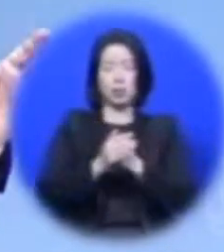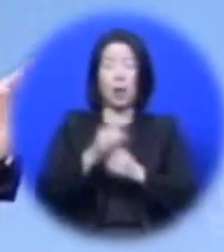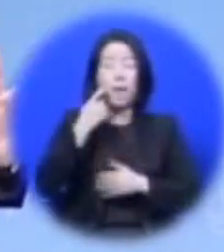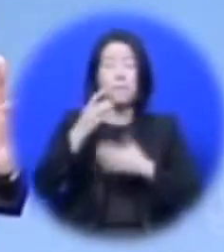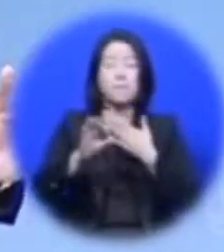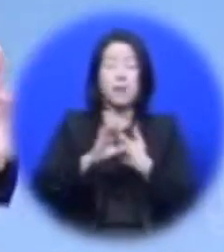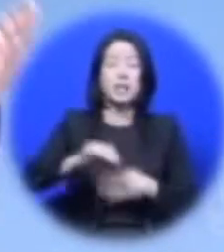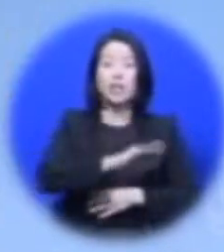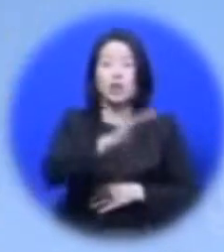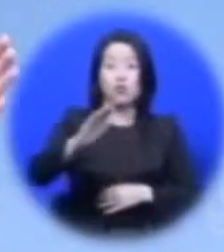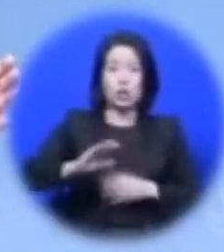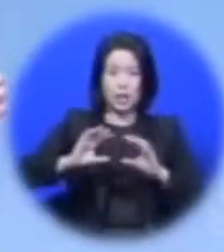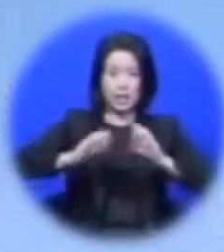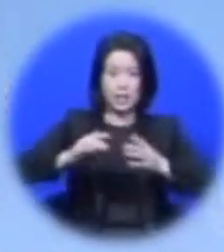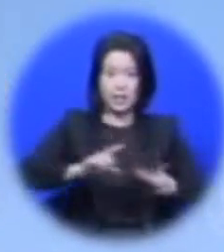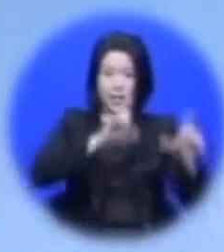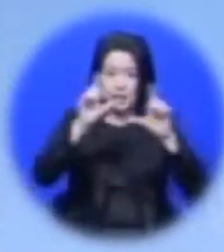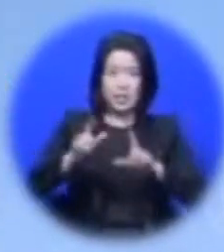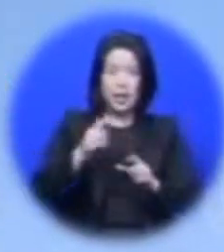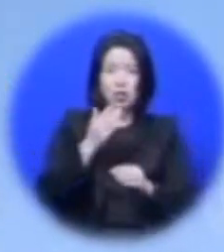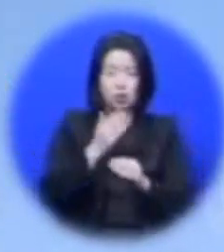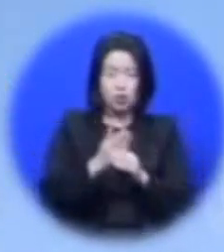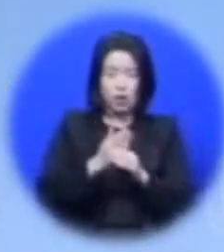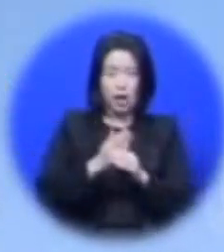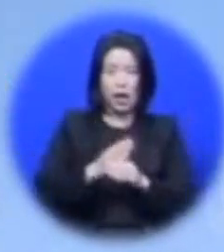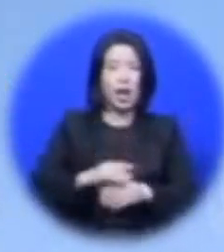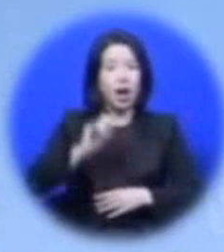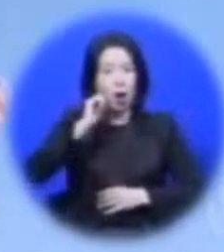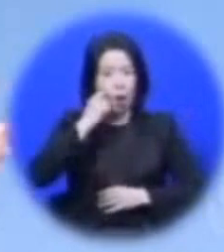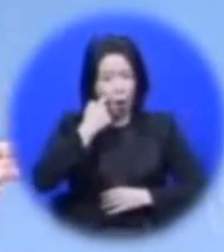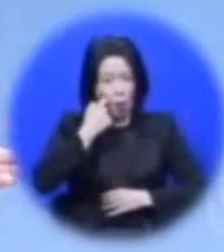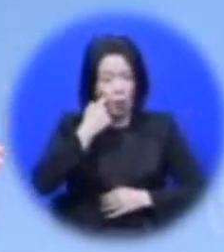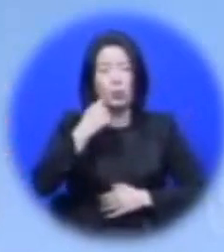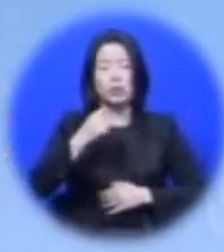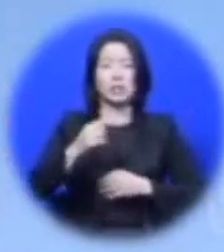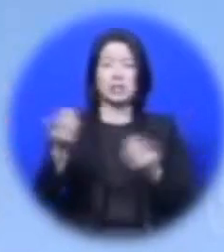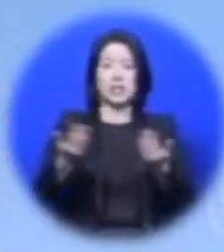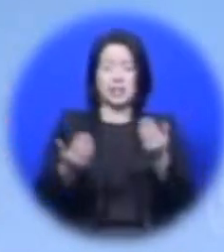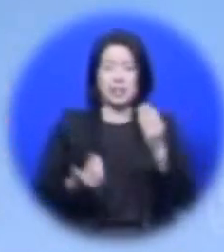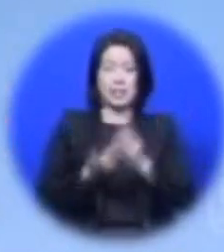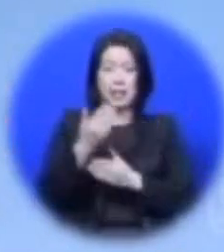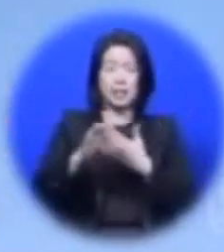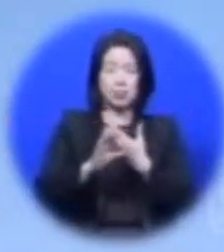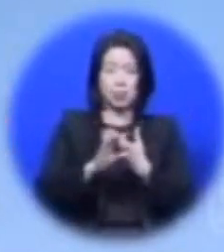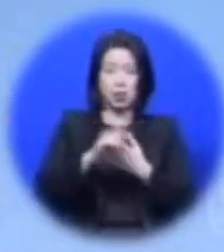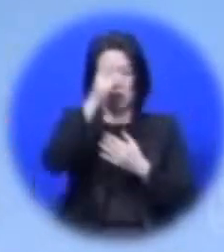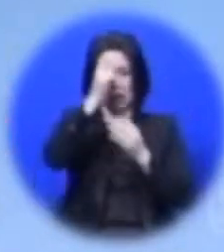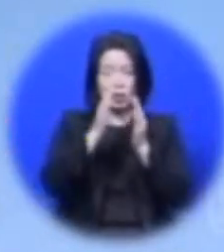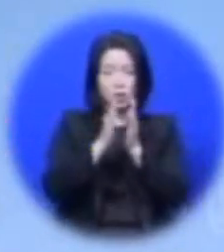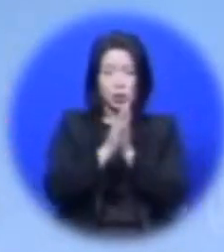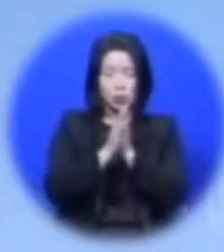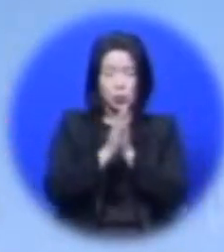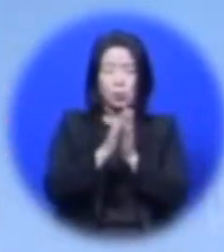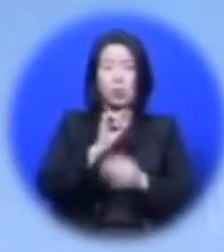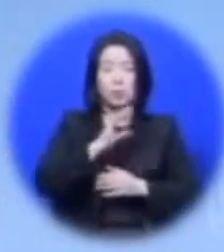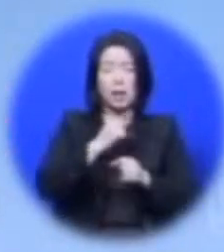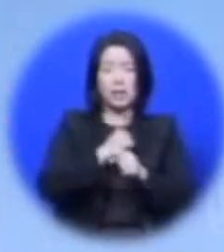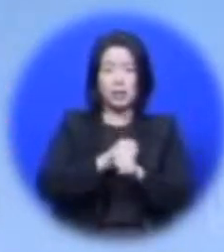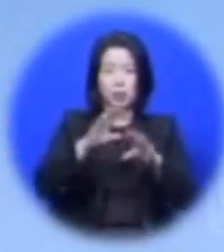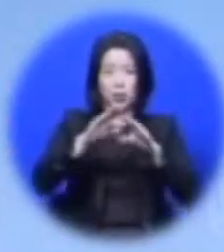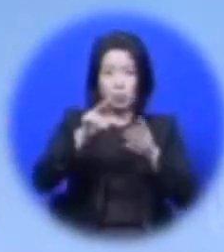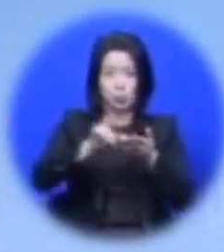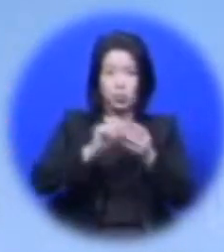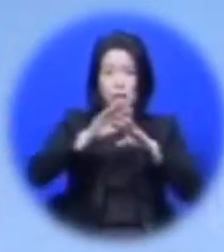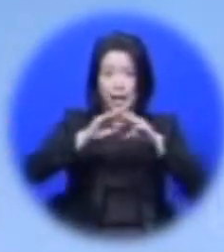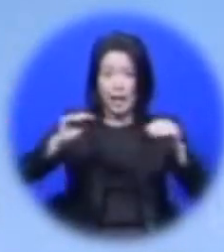세상 살다가 문제가 생기고 어려운 일이 생겨서 기도만 하면 문제가 다 해결이 되는 거라면